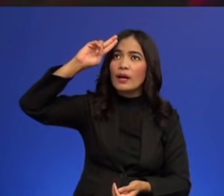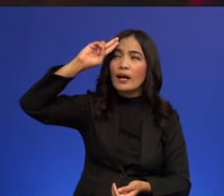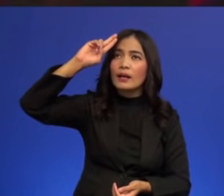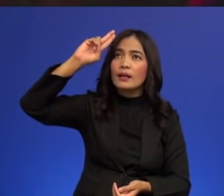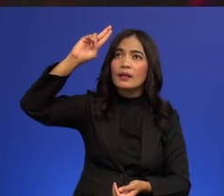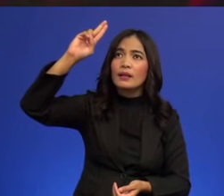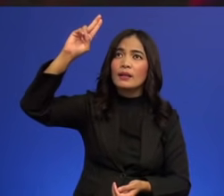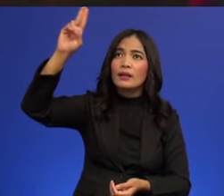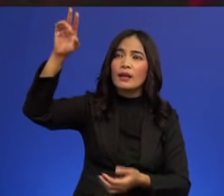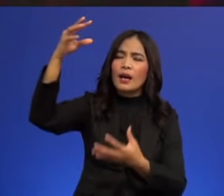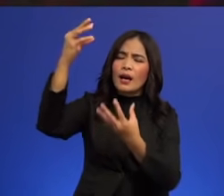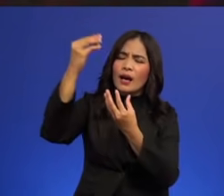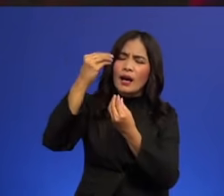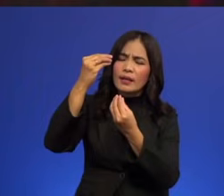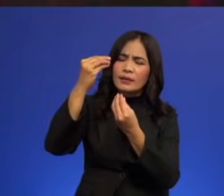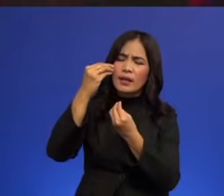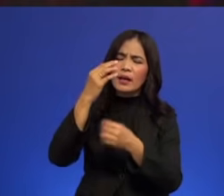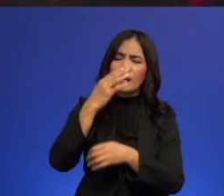Tuhan,